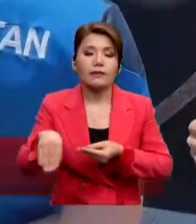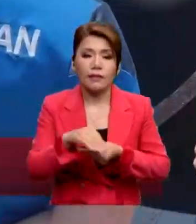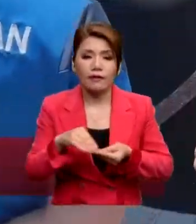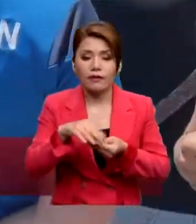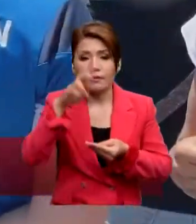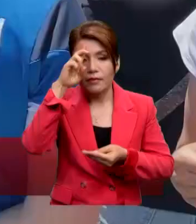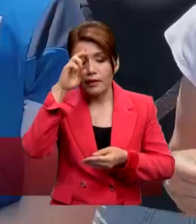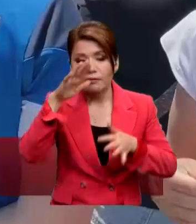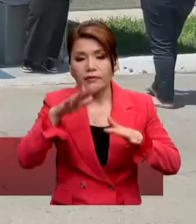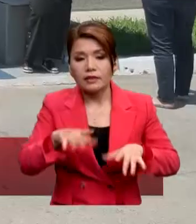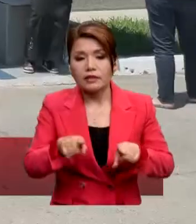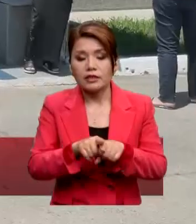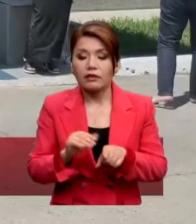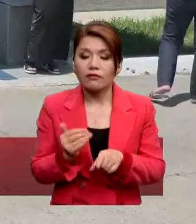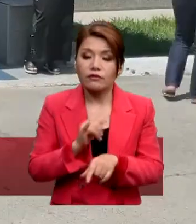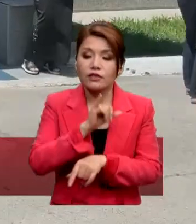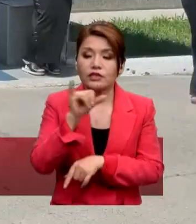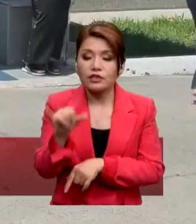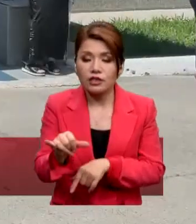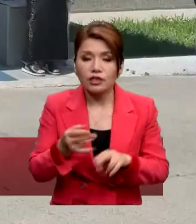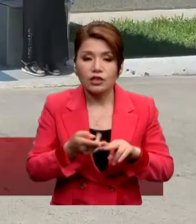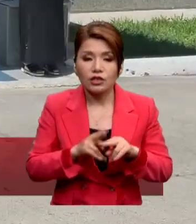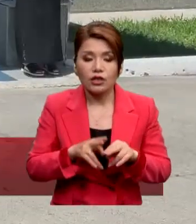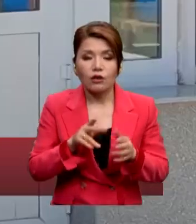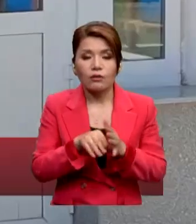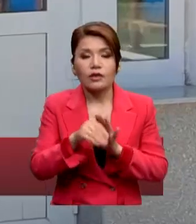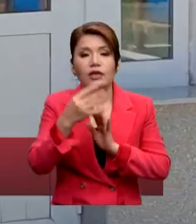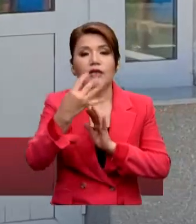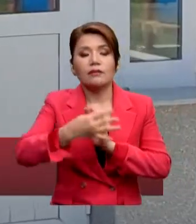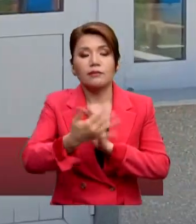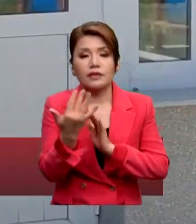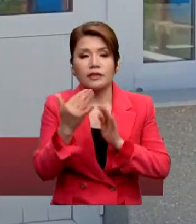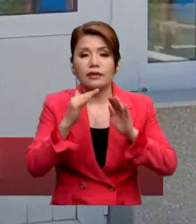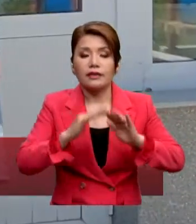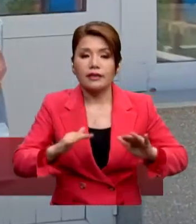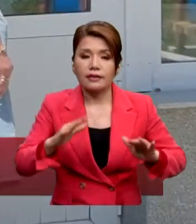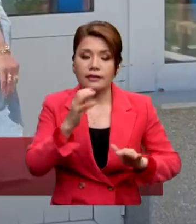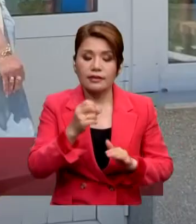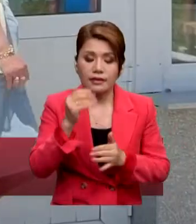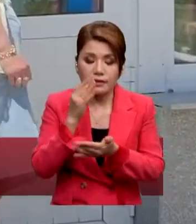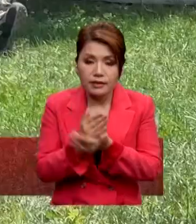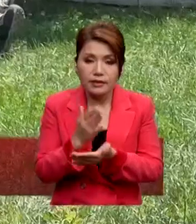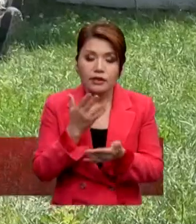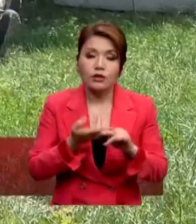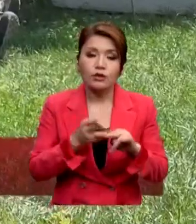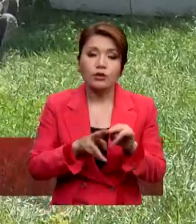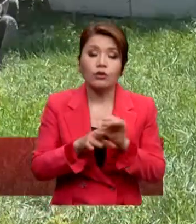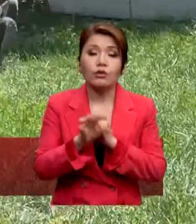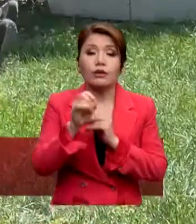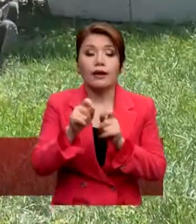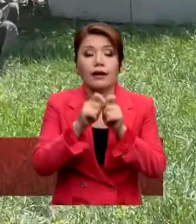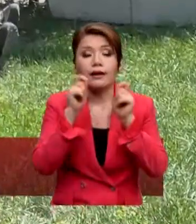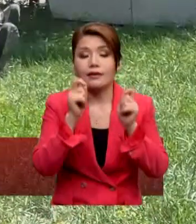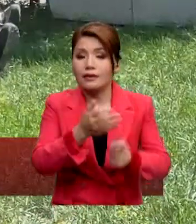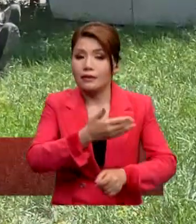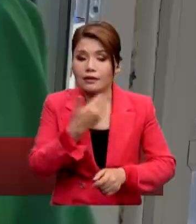болмаса жекеге барып қалтаға ақпақ. Қазір қалада мемлекеттік типтегі 45 балабақша бар. Тұрғындар мекемеде орын бар жоғын айтуда ашықтық жоғын